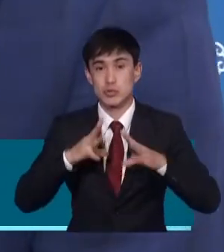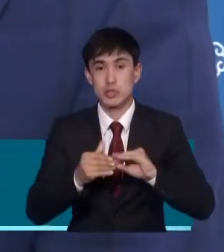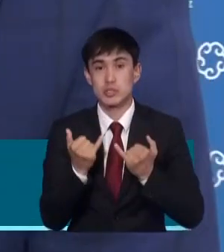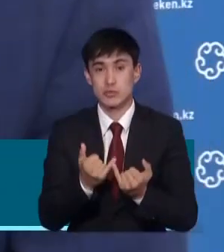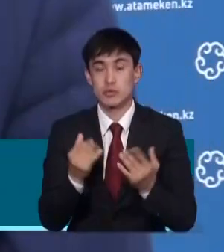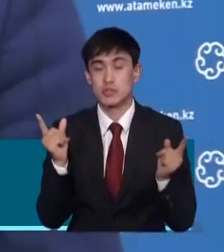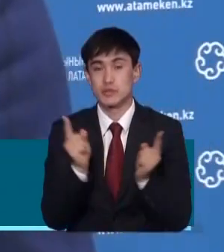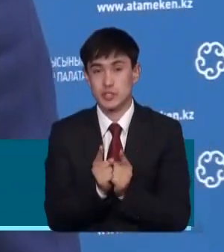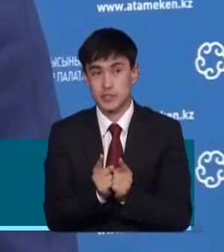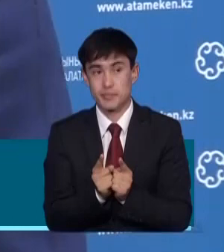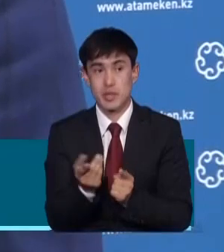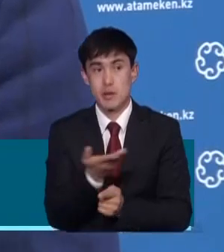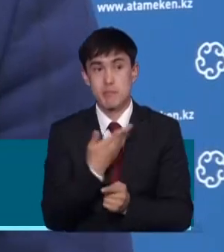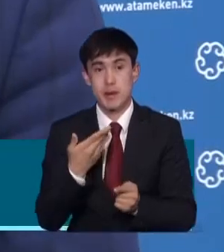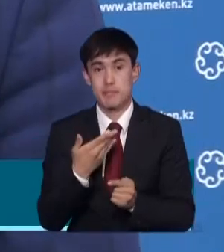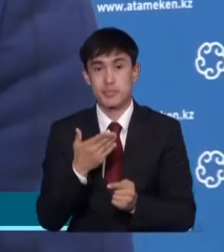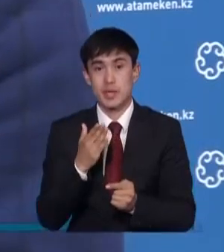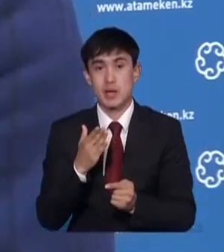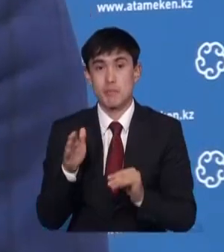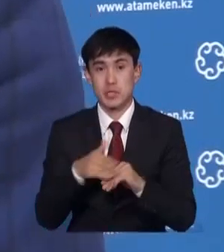сегодняшней встречи мы